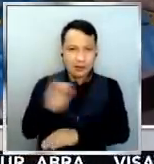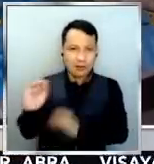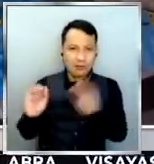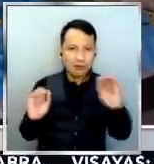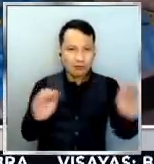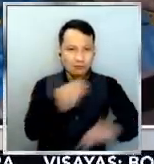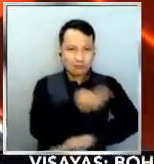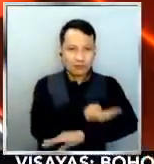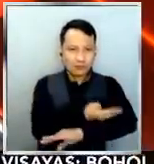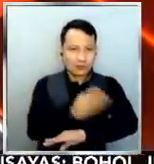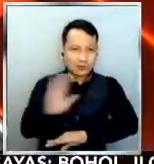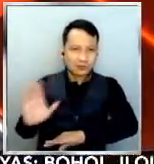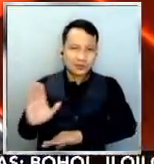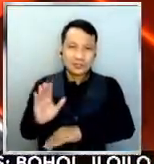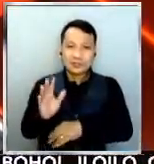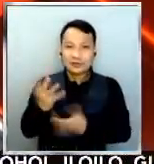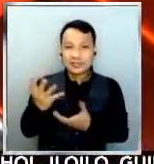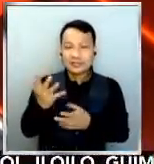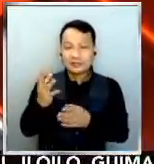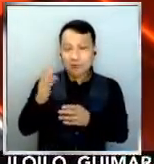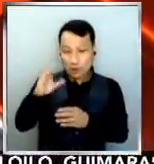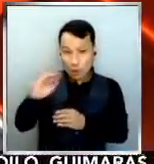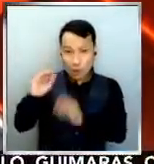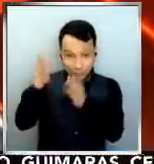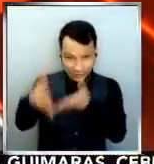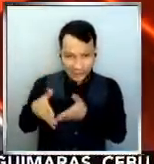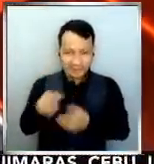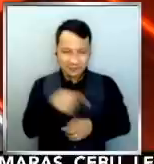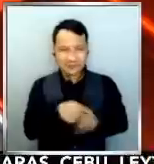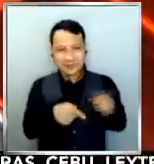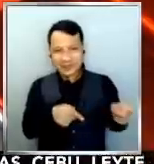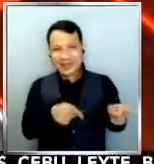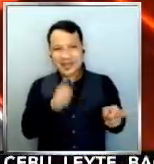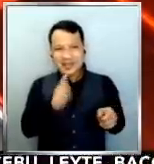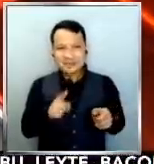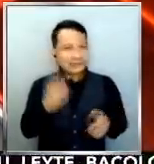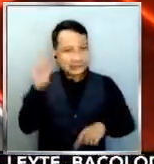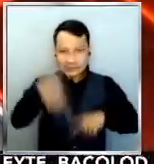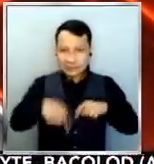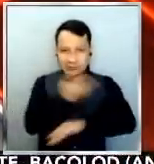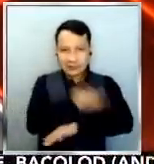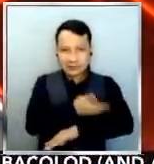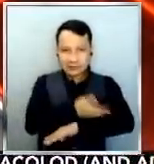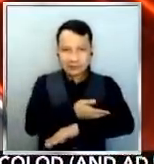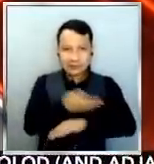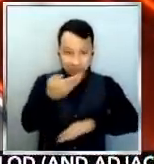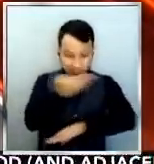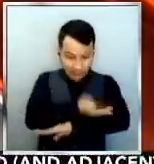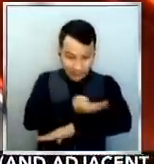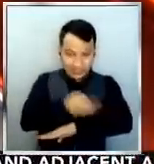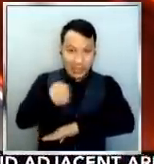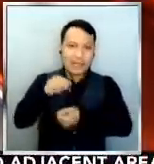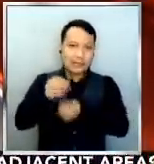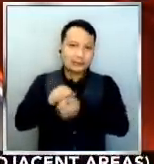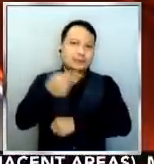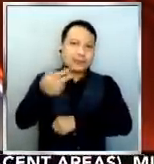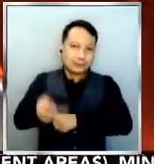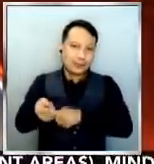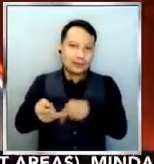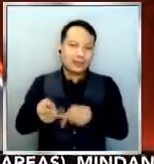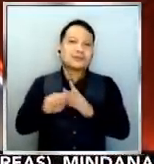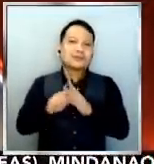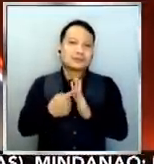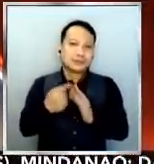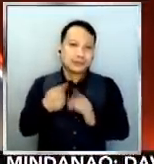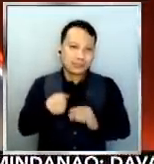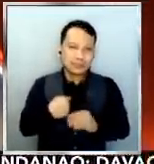fur mom. Hindi po sila talaga matutulog hanggat hindi ako kasama nila sa kama. Simula nung nagkaroon ako ng fur baby, sila